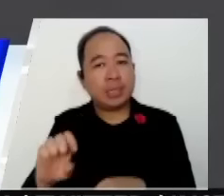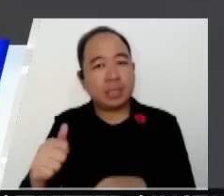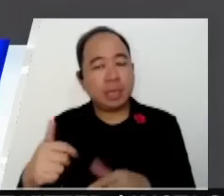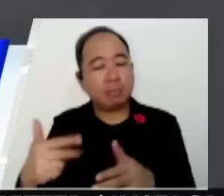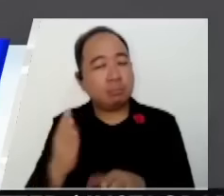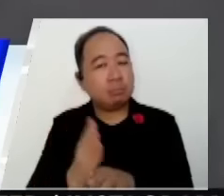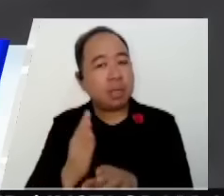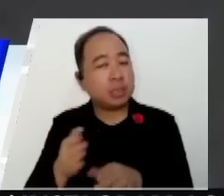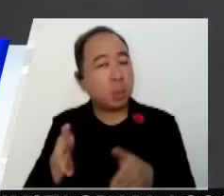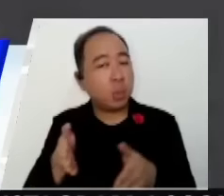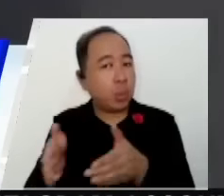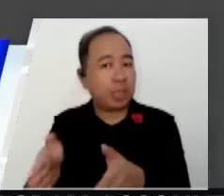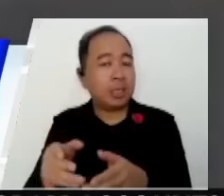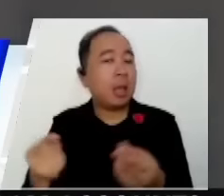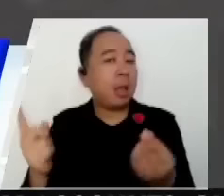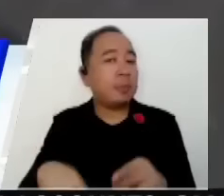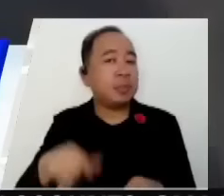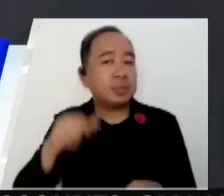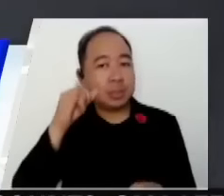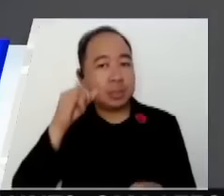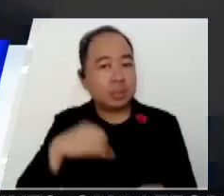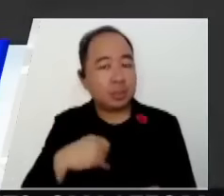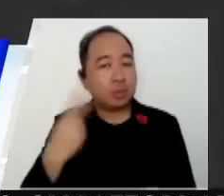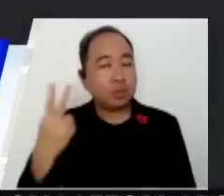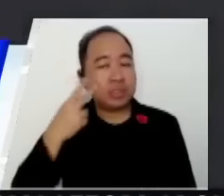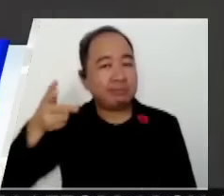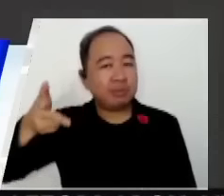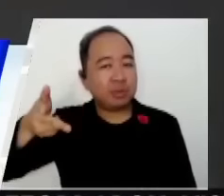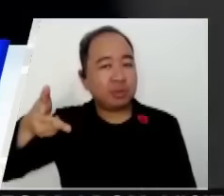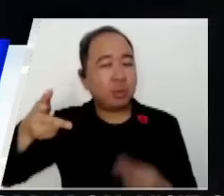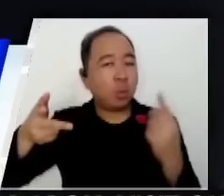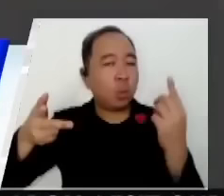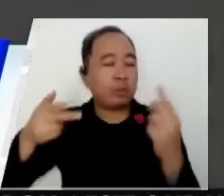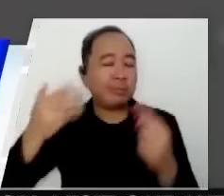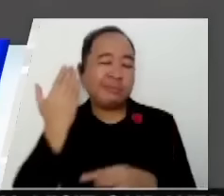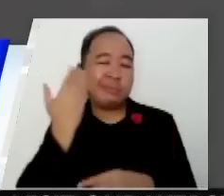makikitang kinukuna ng isang nagpakilalang airport police.